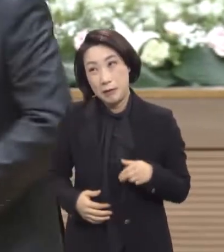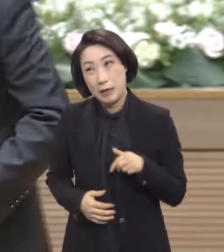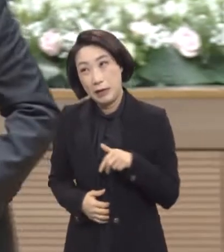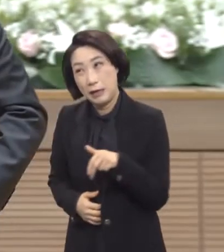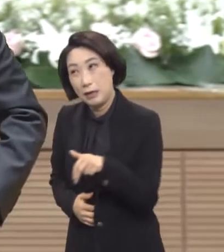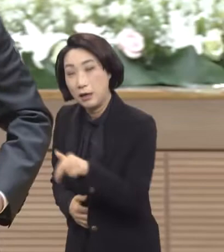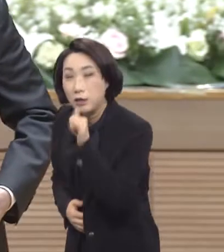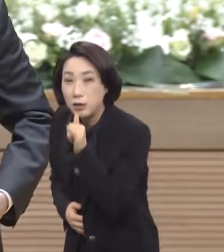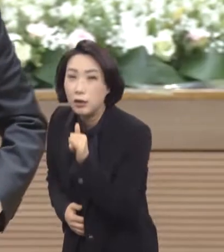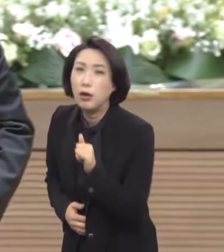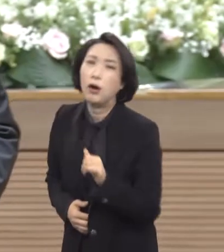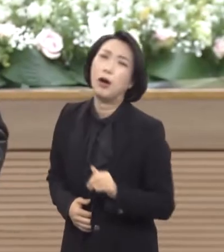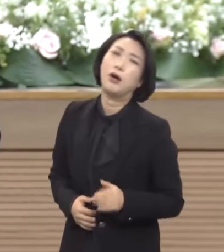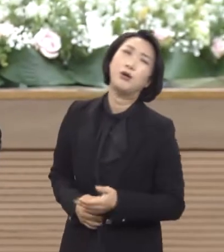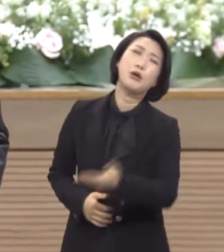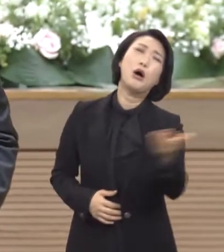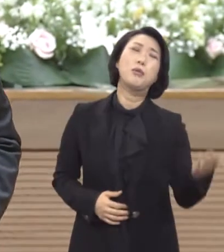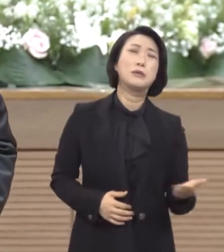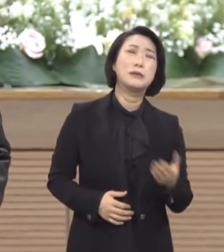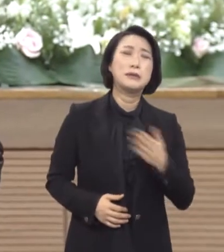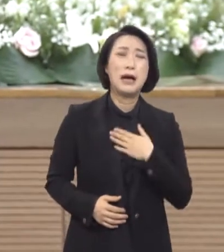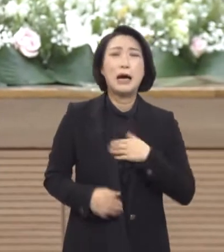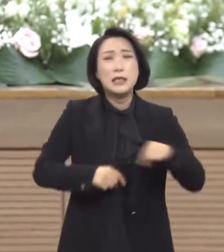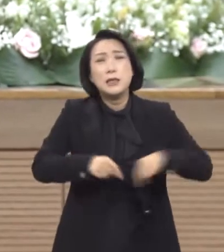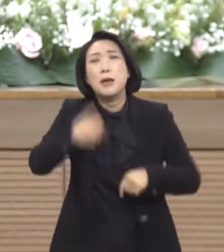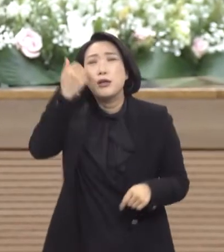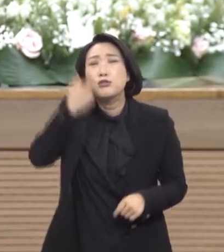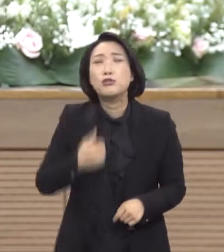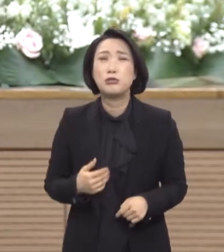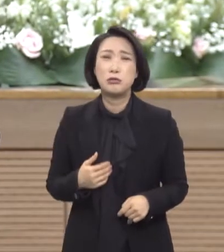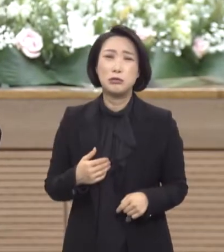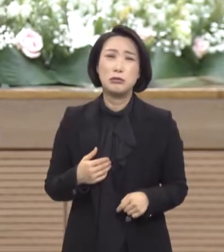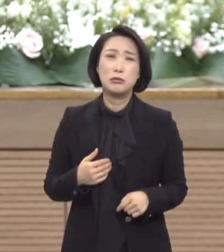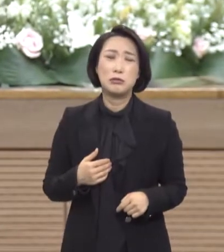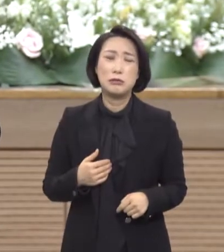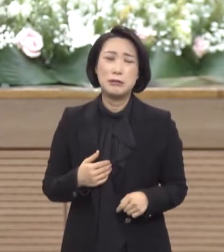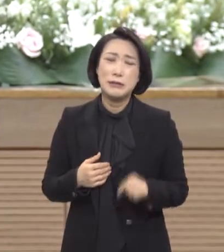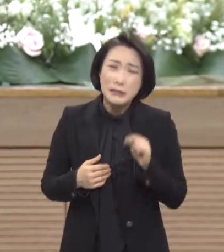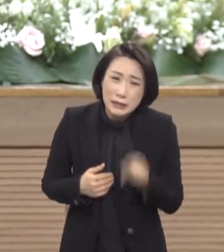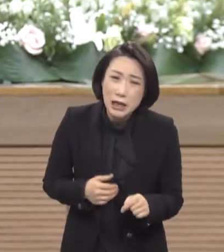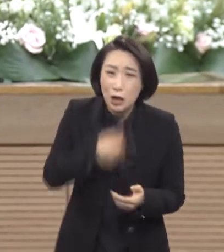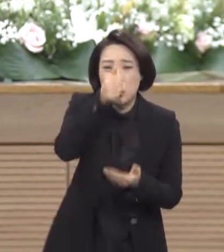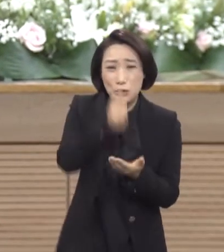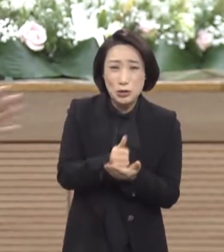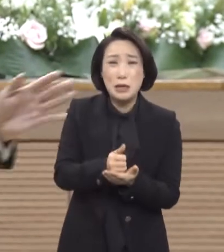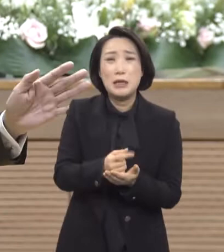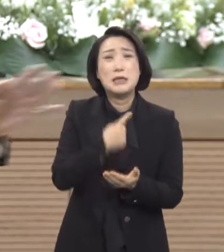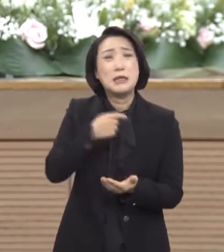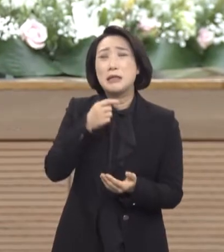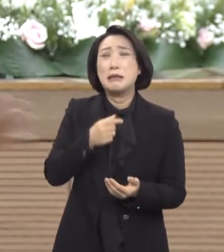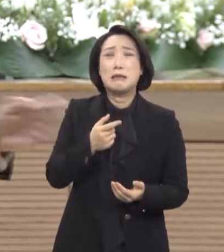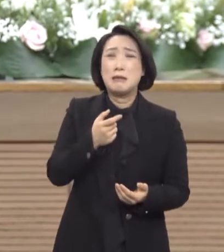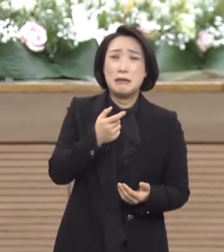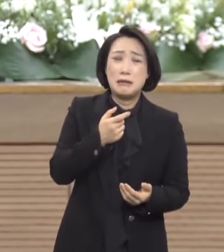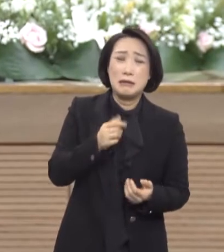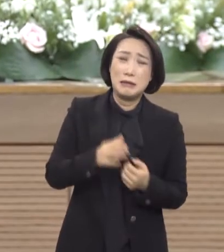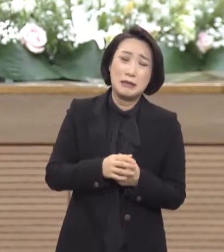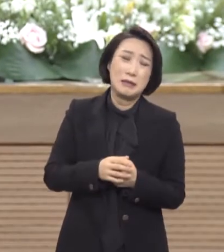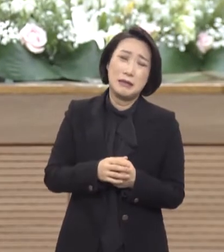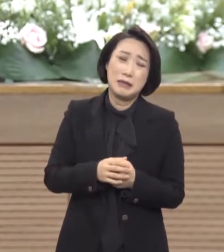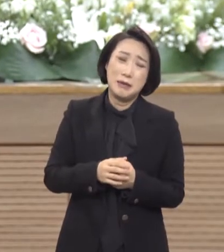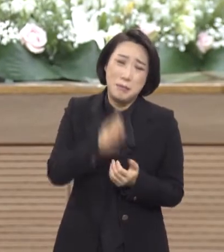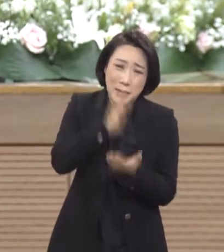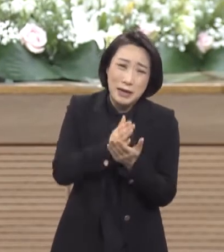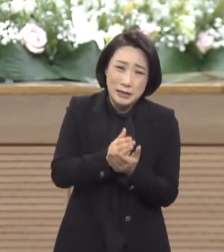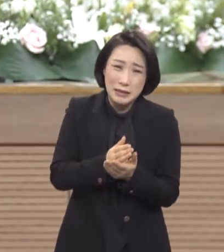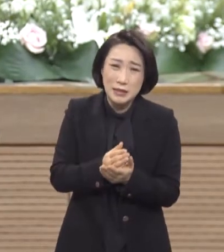가면서 그럼 여러분 속에 누가 지배하기 때문이냐? 이게 바로 죄를 안 진다고 장담한다고 되는 게